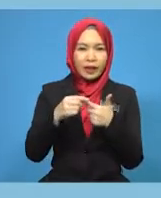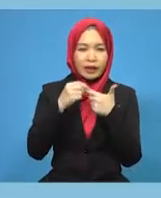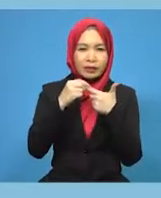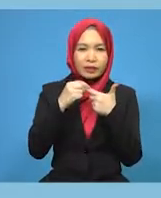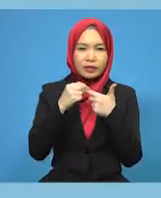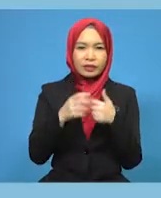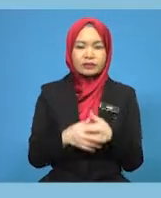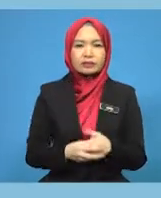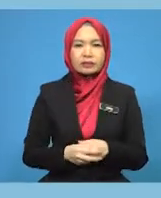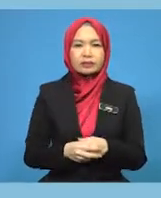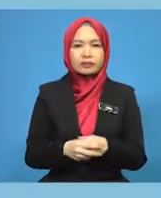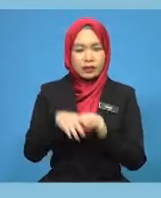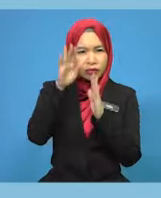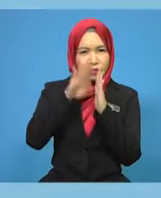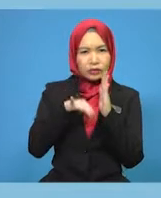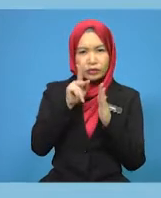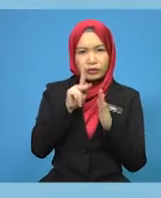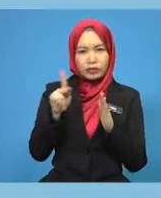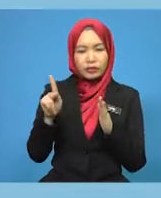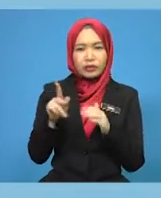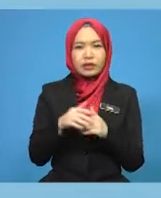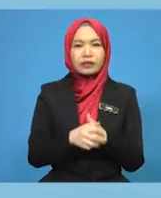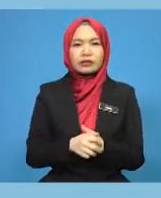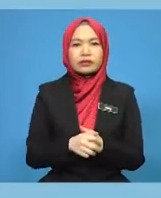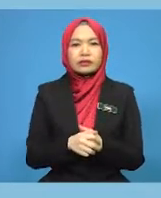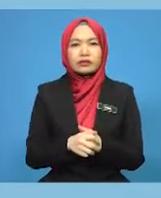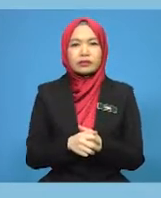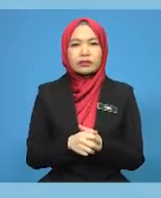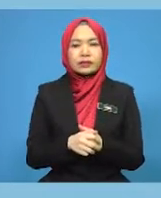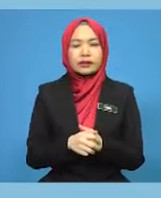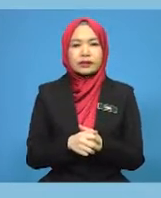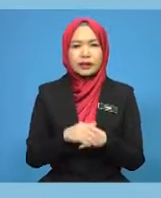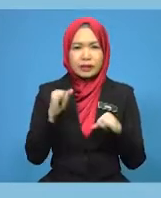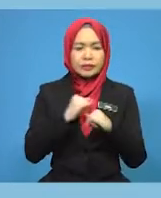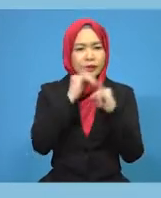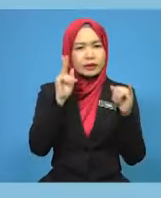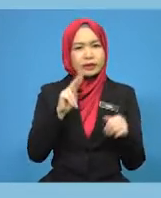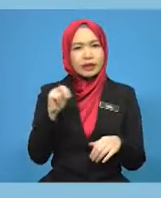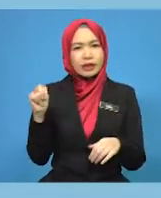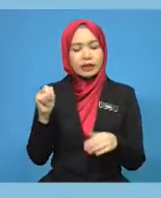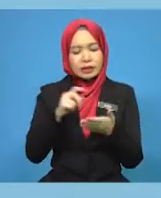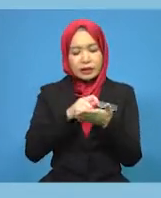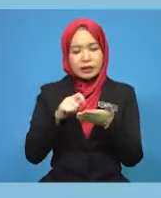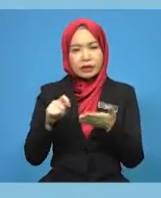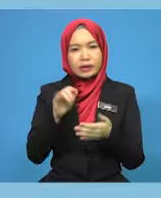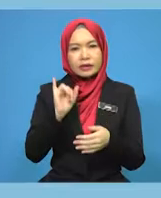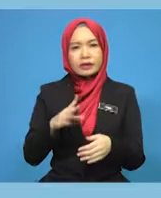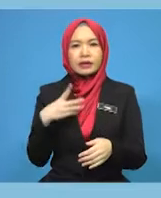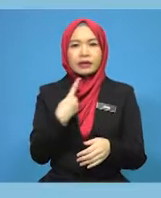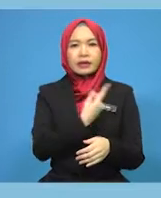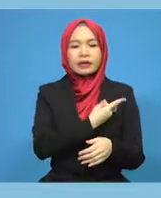kedua, mengurangkan ataupun menjejaskan tahap kejelasan sesuatu teks yang kita